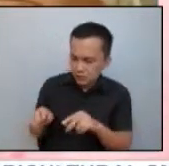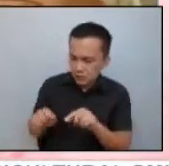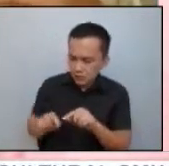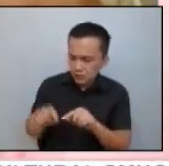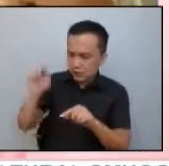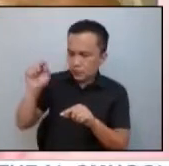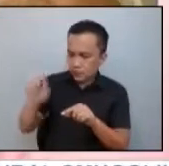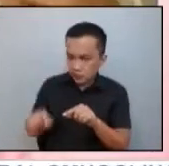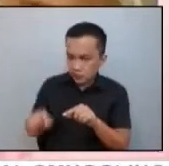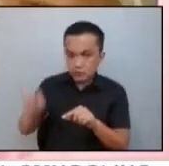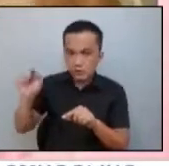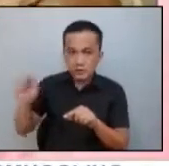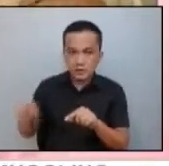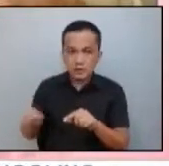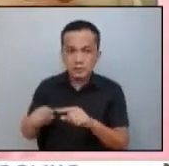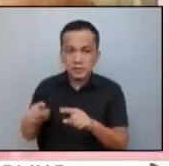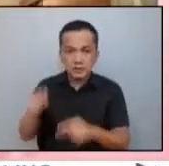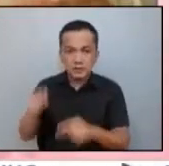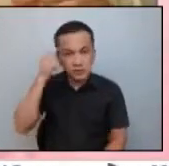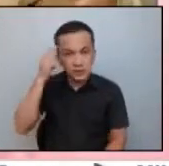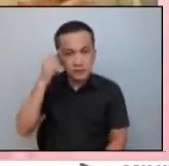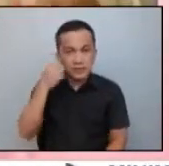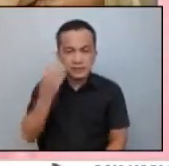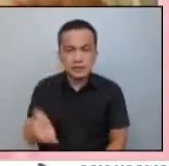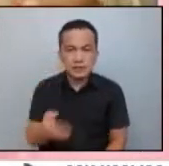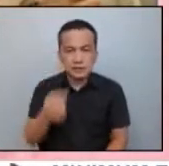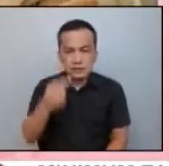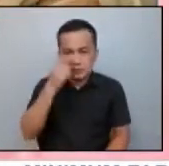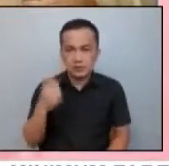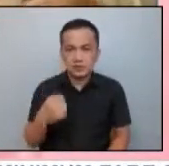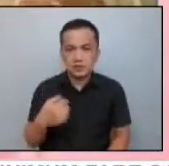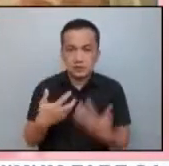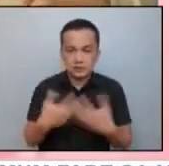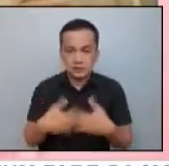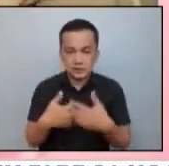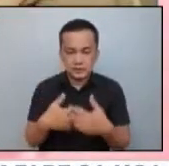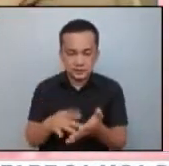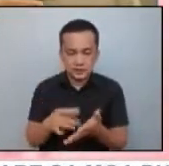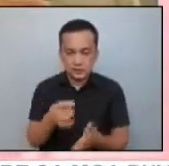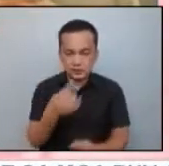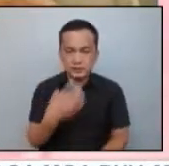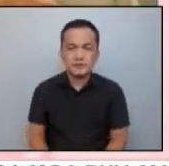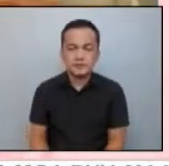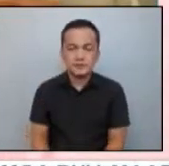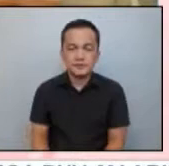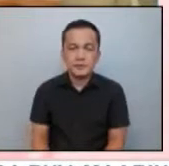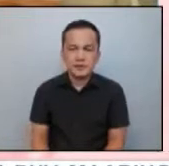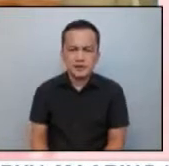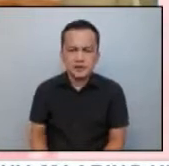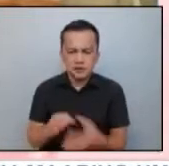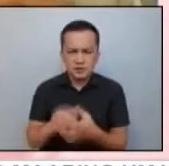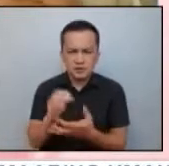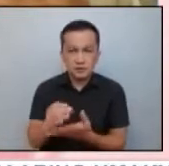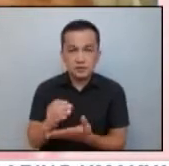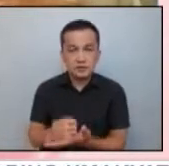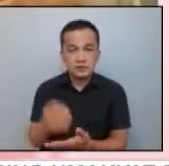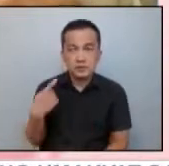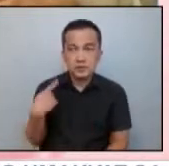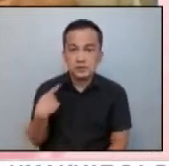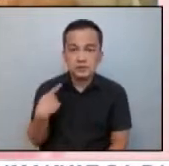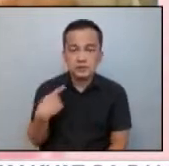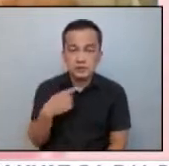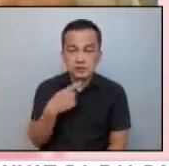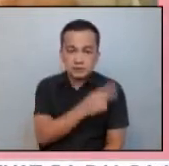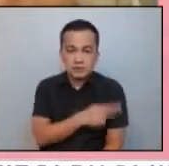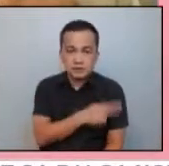po ang utak, ay dahil lang po sa makina at mga gamot na binibigay. And of course, meron po kasi tayo mga pasyente